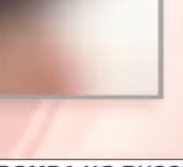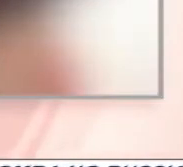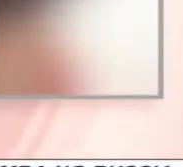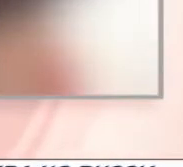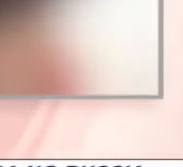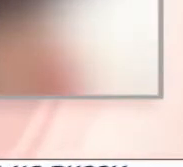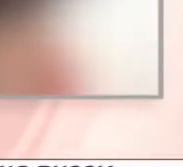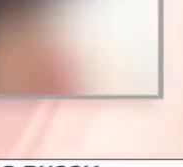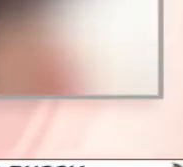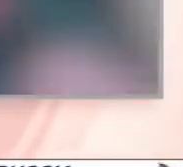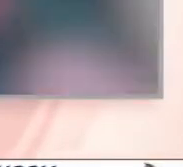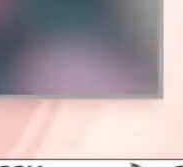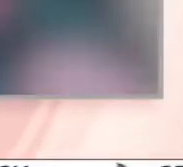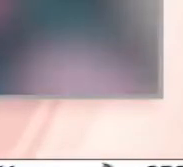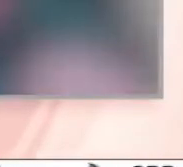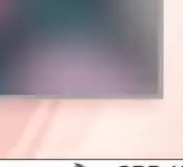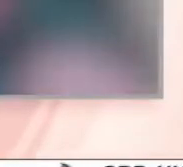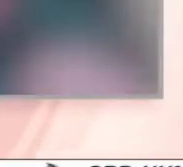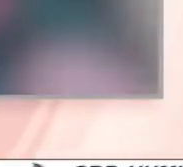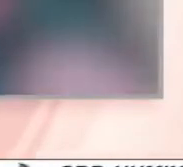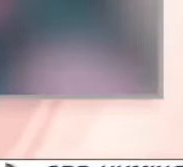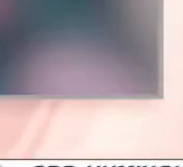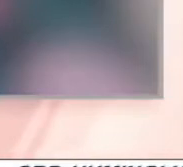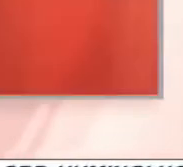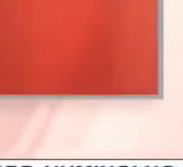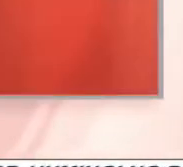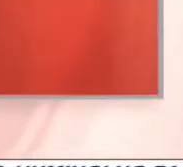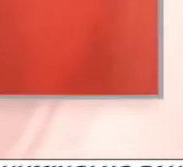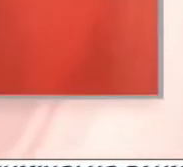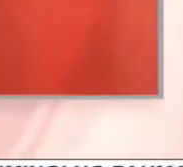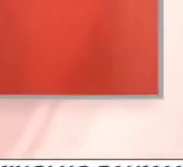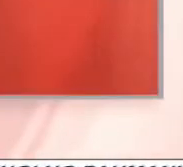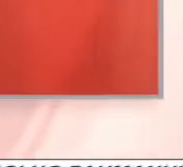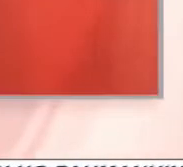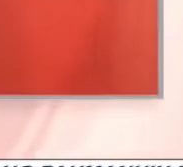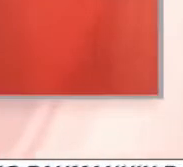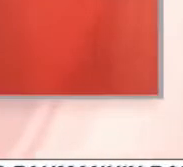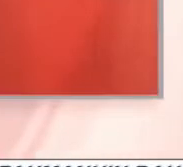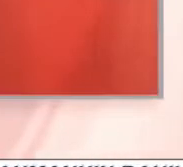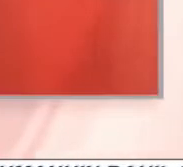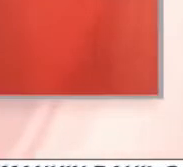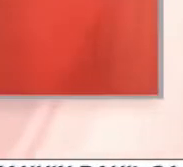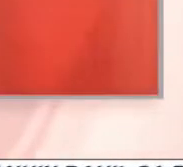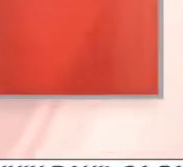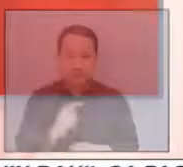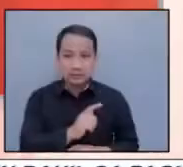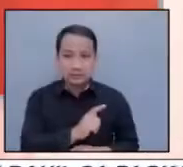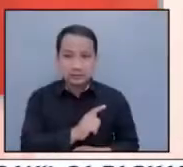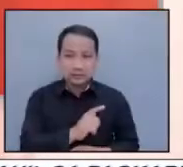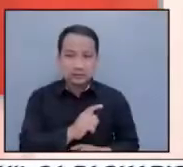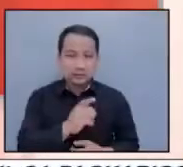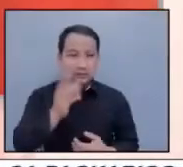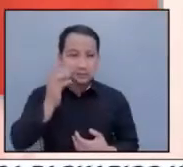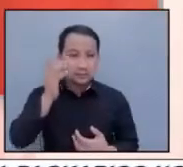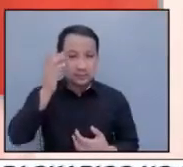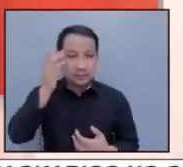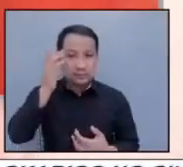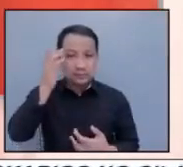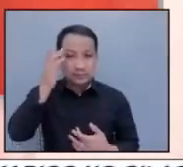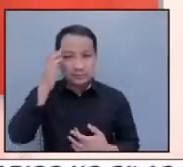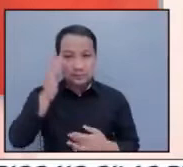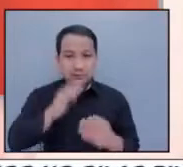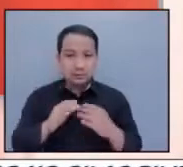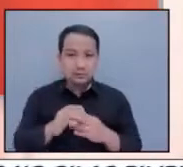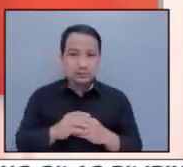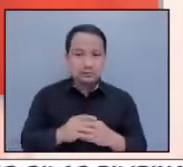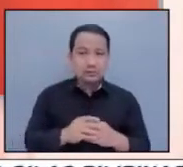ba? Opo. Ah, okay. Sabaga po ang sabi sa inyo ng doktor. Hindi pa po. Hindi ko pa nadinigay yung result ko po.